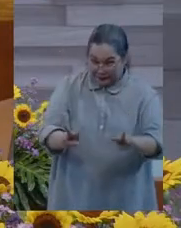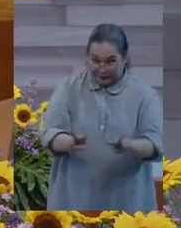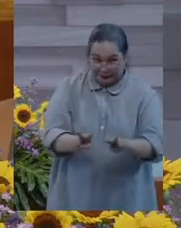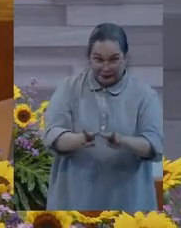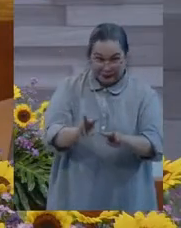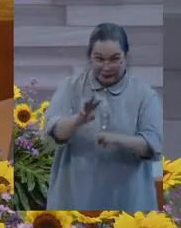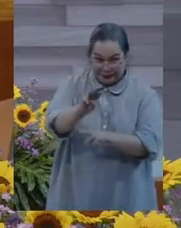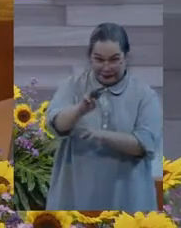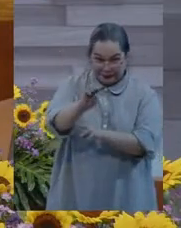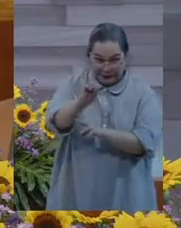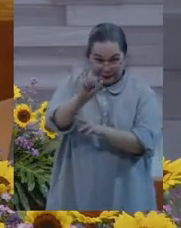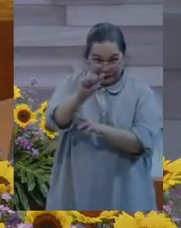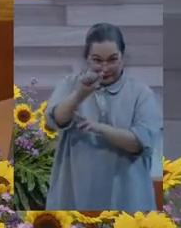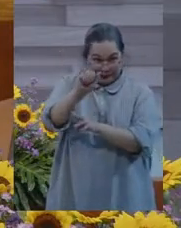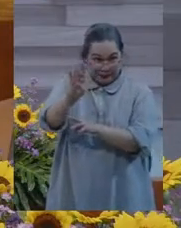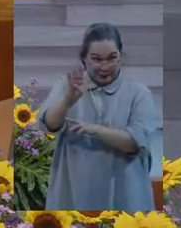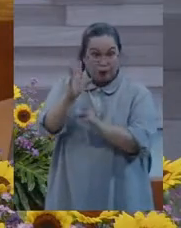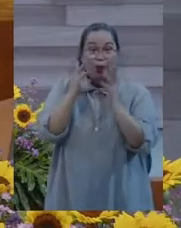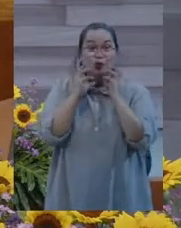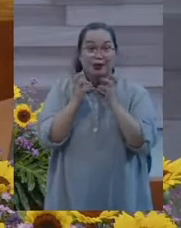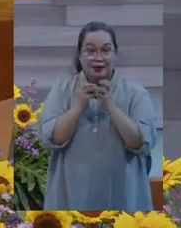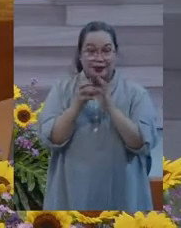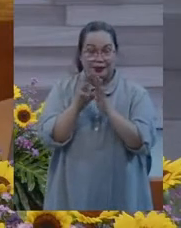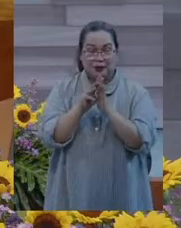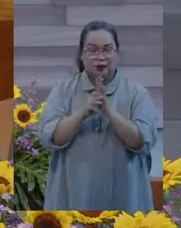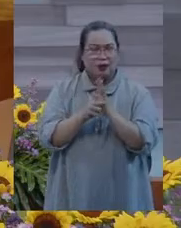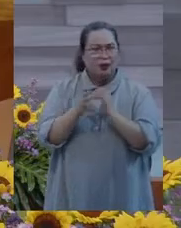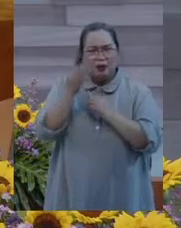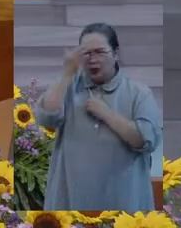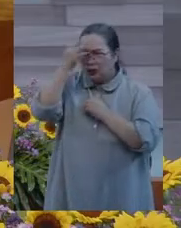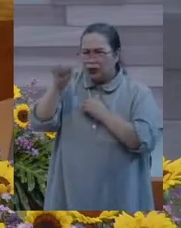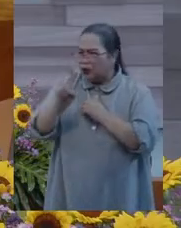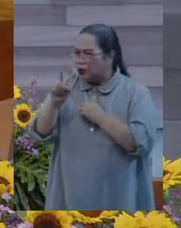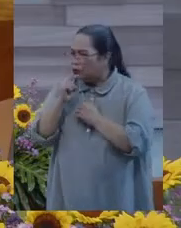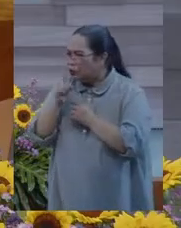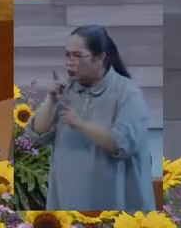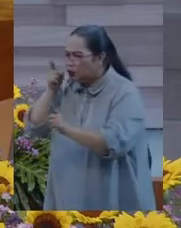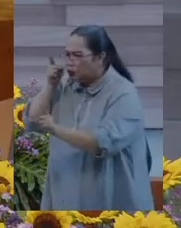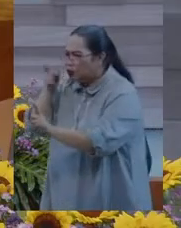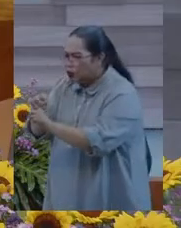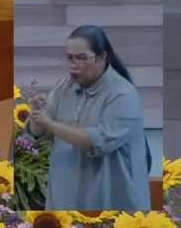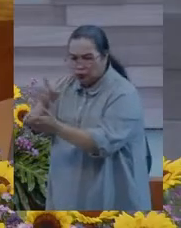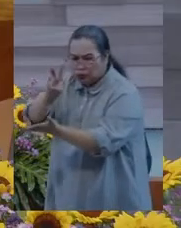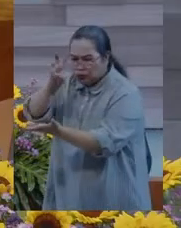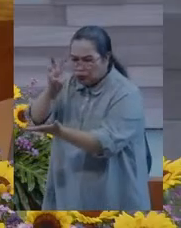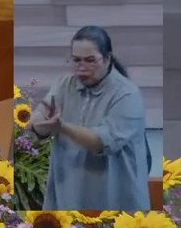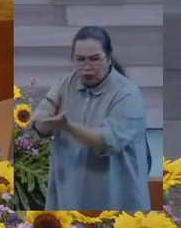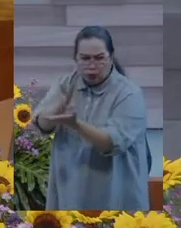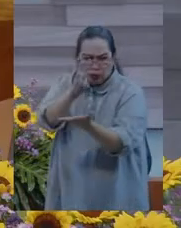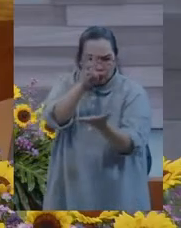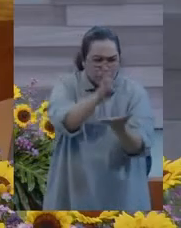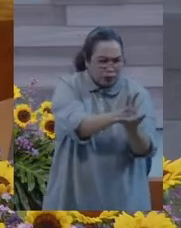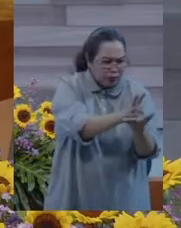Moab opposite Beth Peor, but no one knows the place of his burial to this